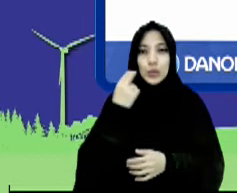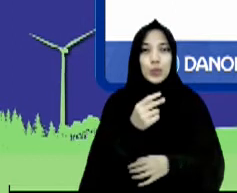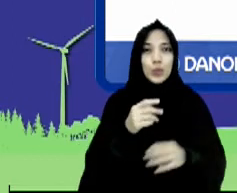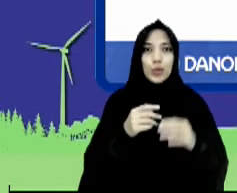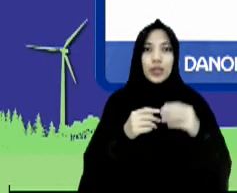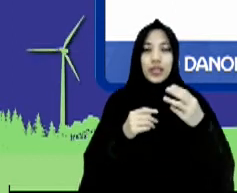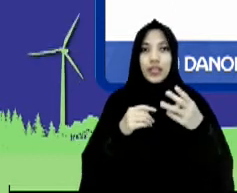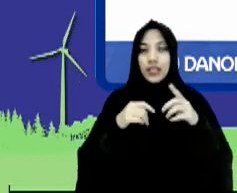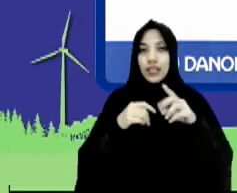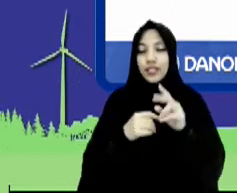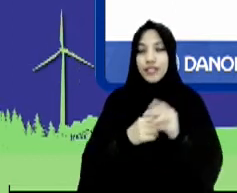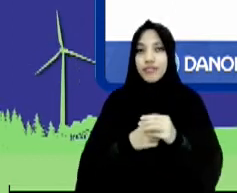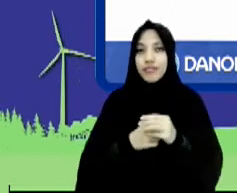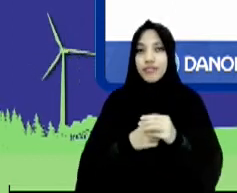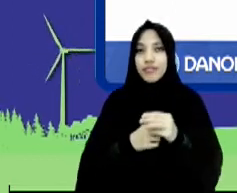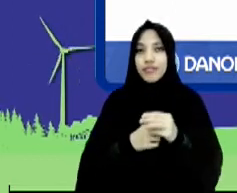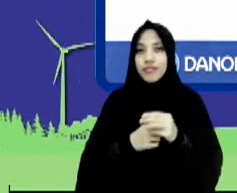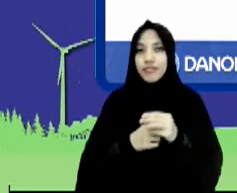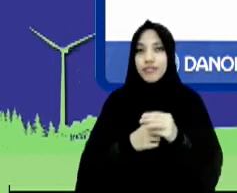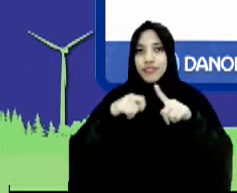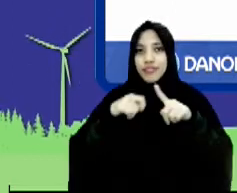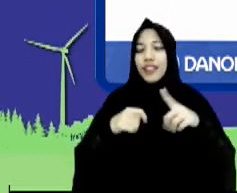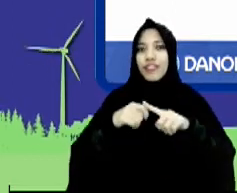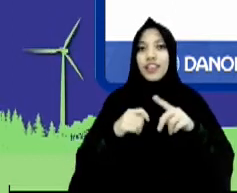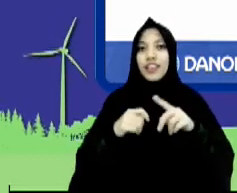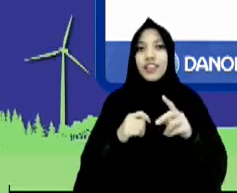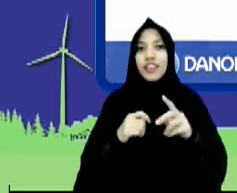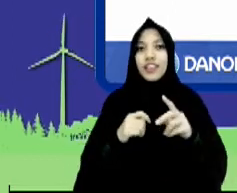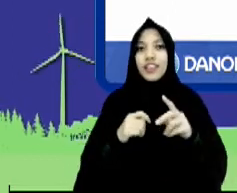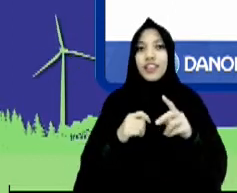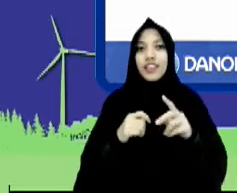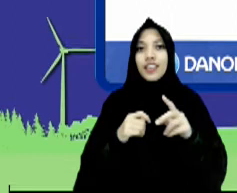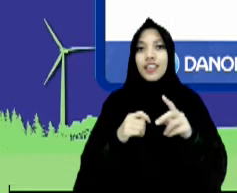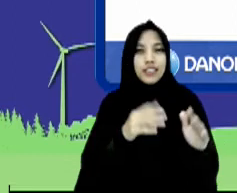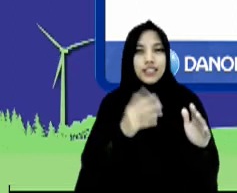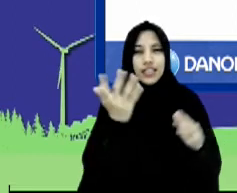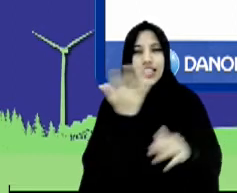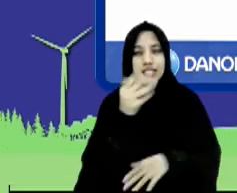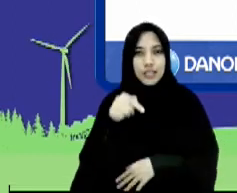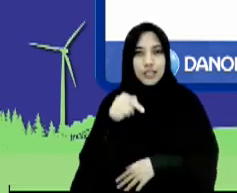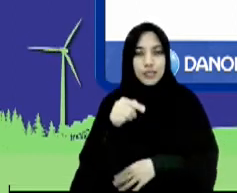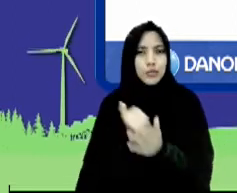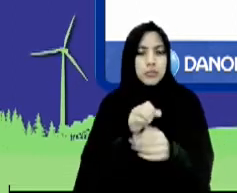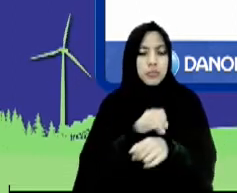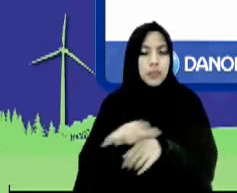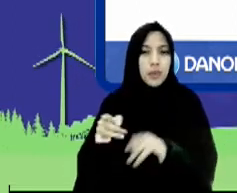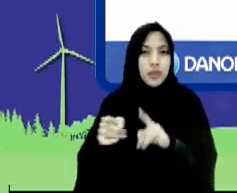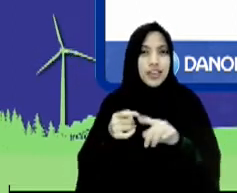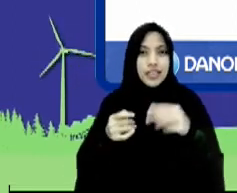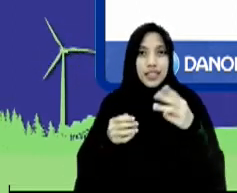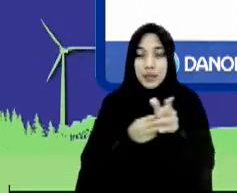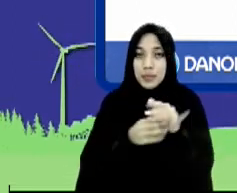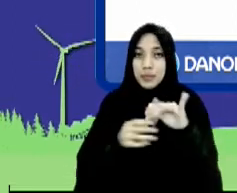eh antara 7 sampai e 13,6% dari total emisi karbon sehingga kita ketika kita membantu untuk meningkatkan